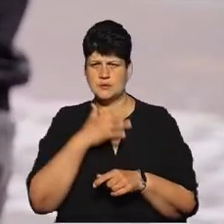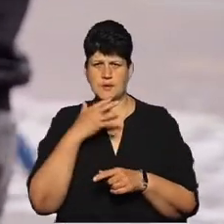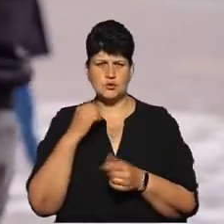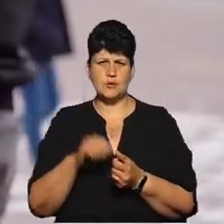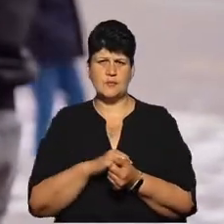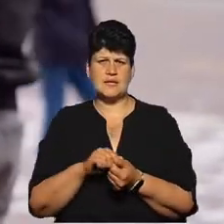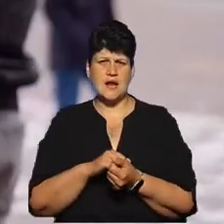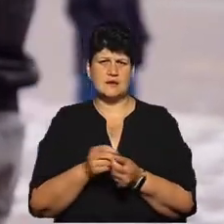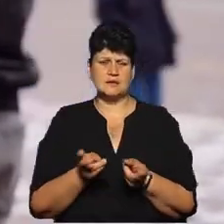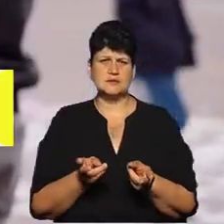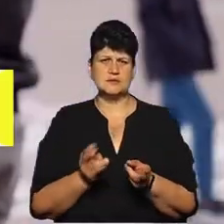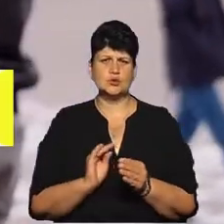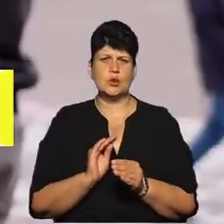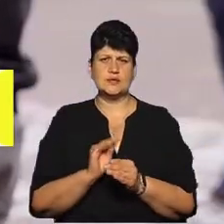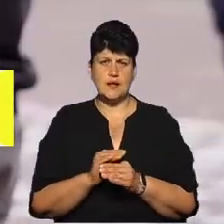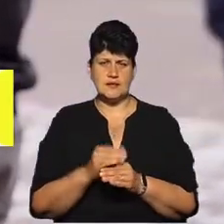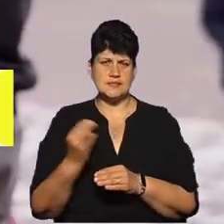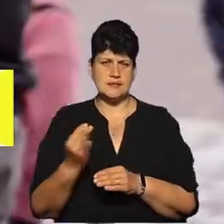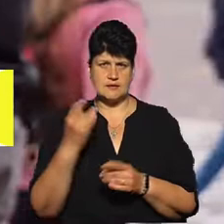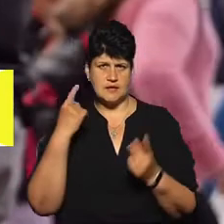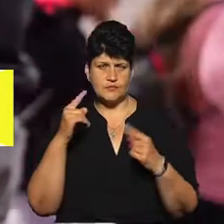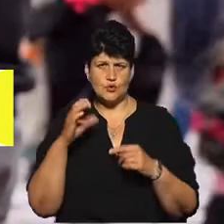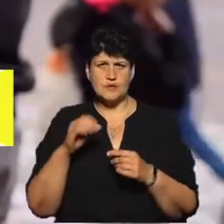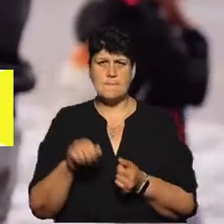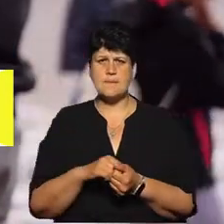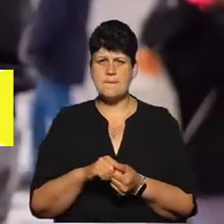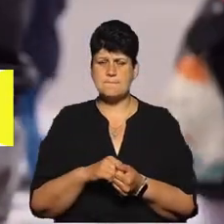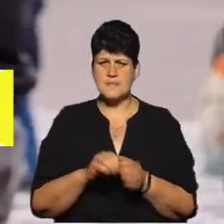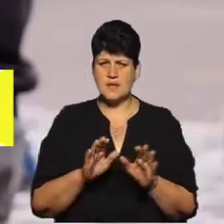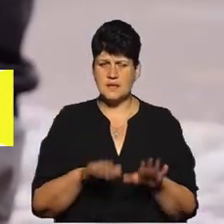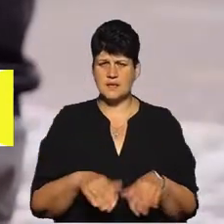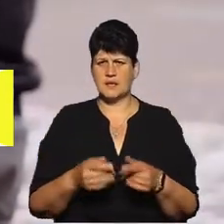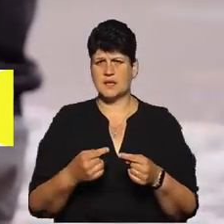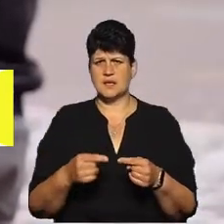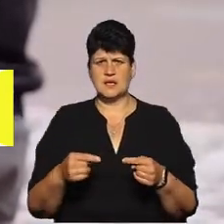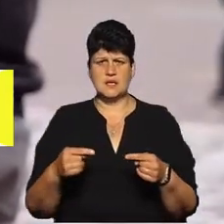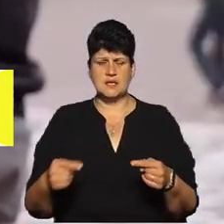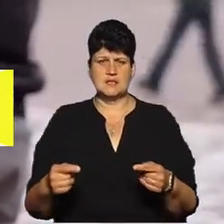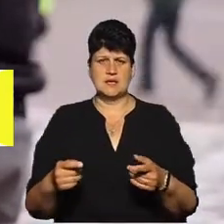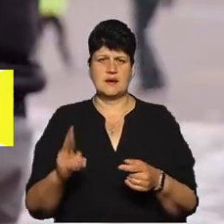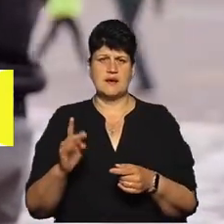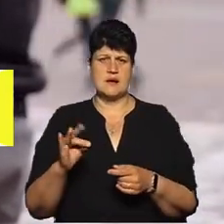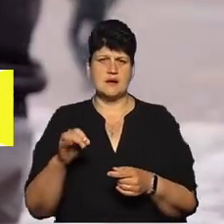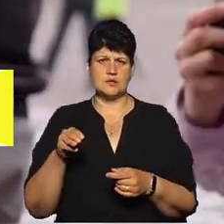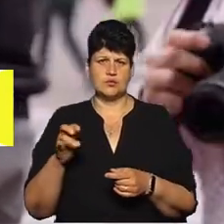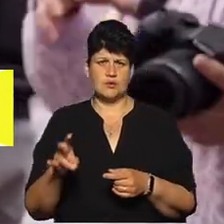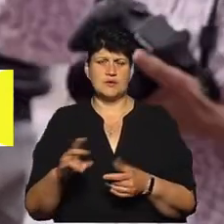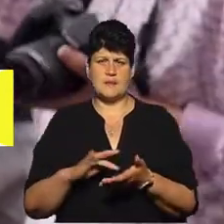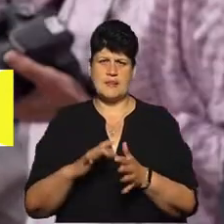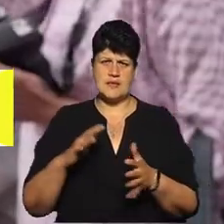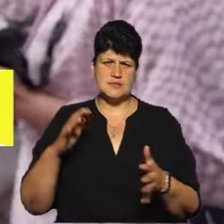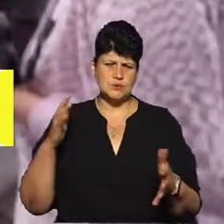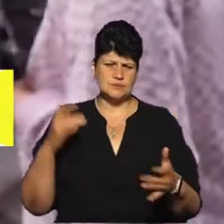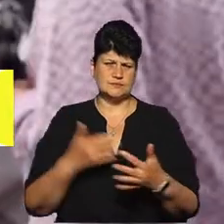цікавих для творчості. І папір, і різні картон, і різні блискучі, і все для того, щоб